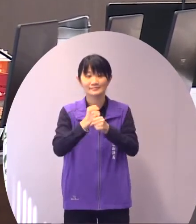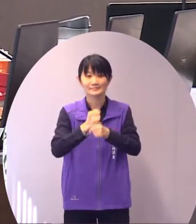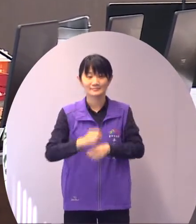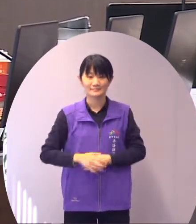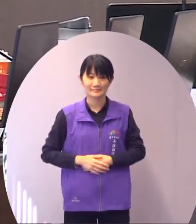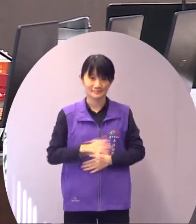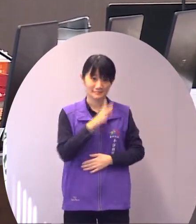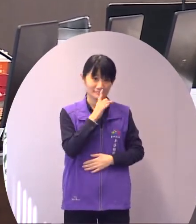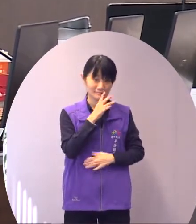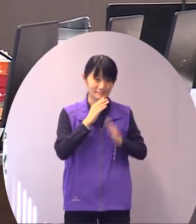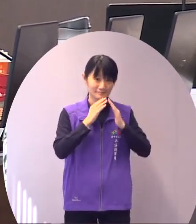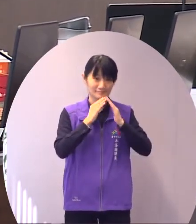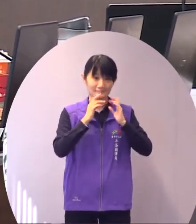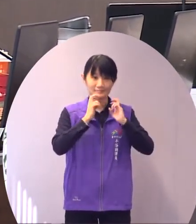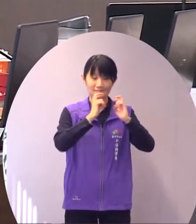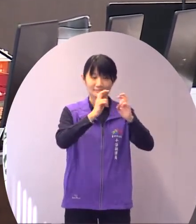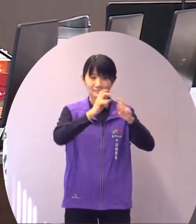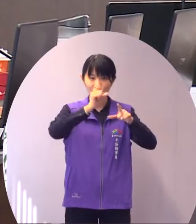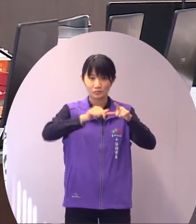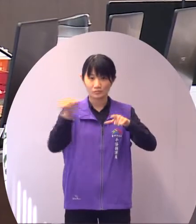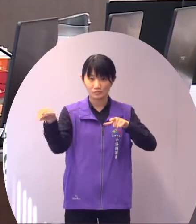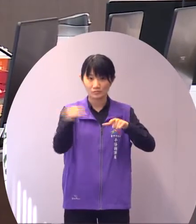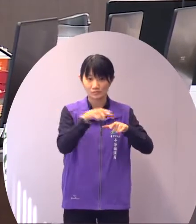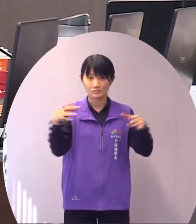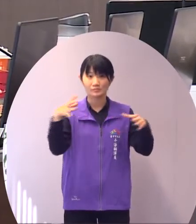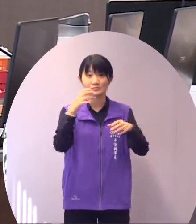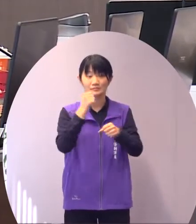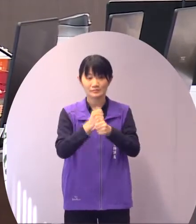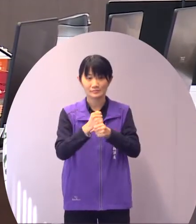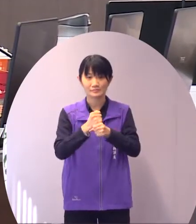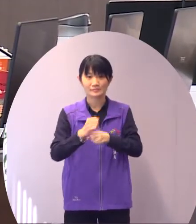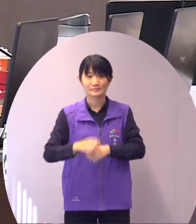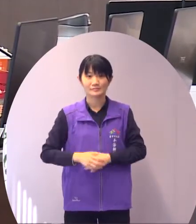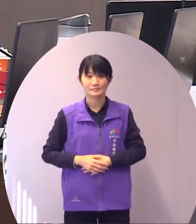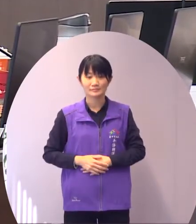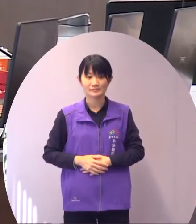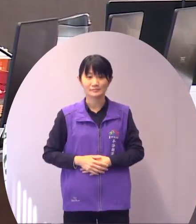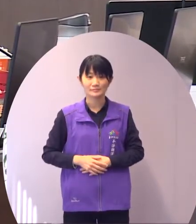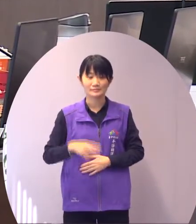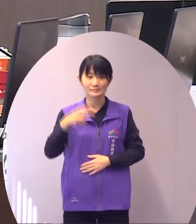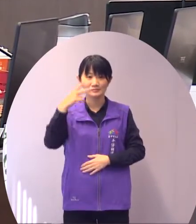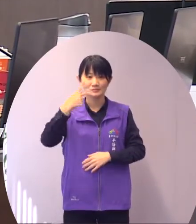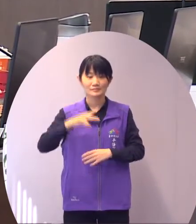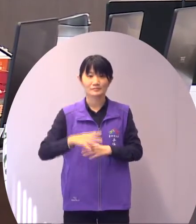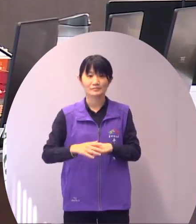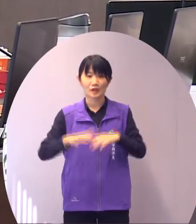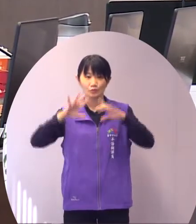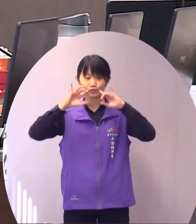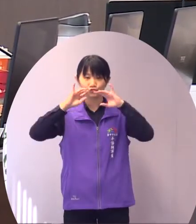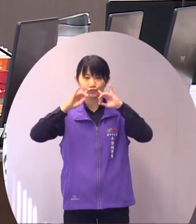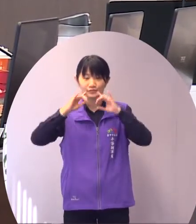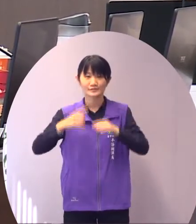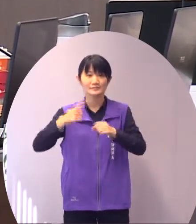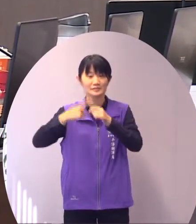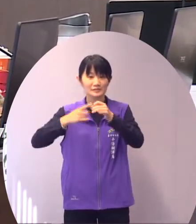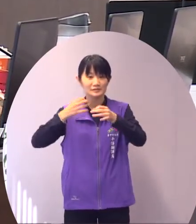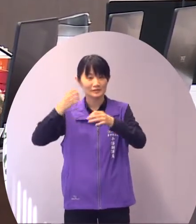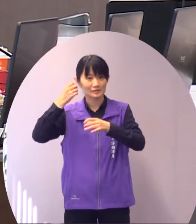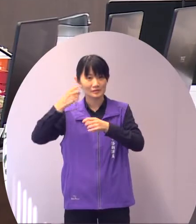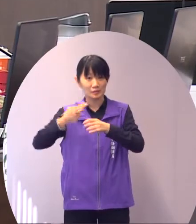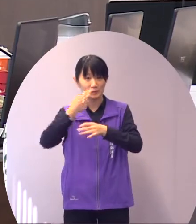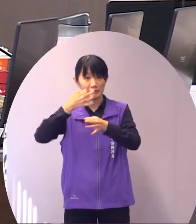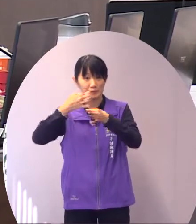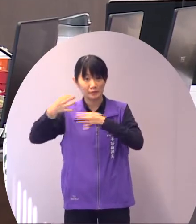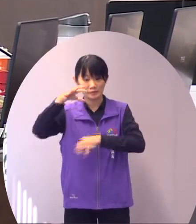台中捷运的那个企业合作，然后还有雾峰米香，所以它整个是异业的结合，所以